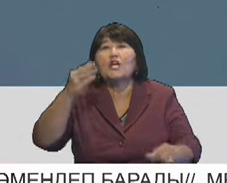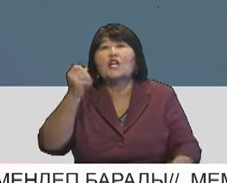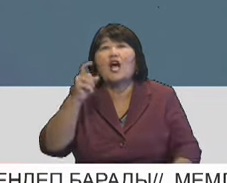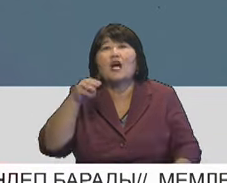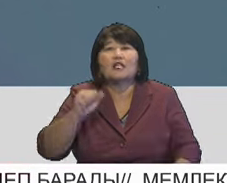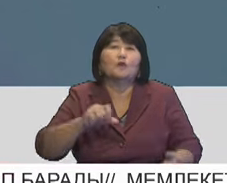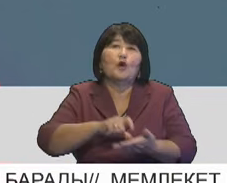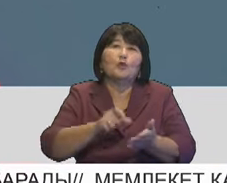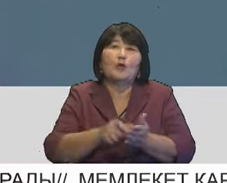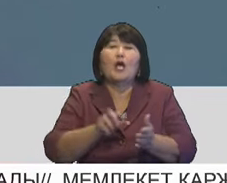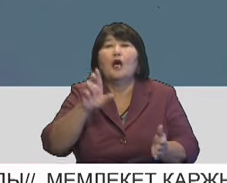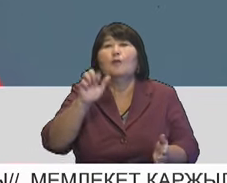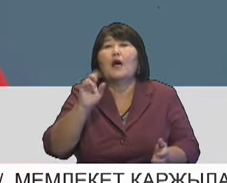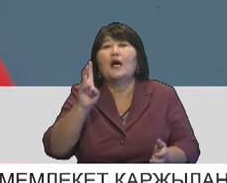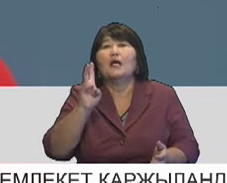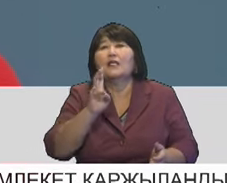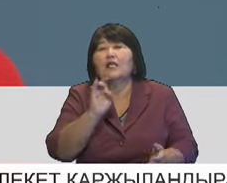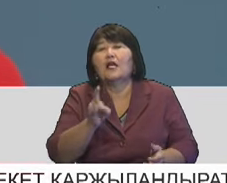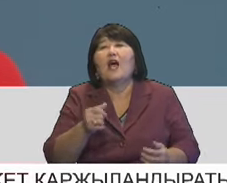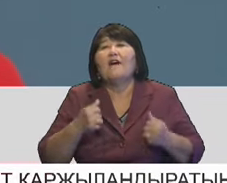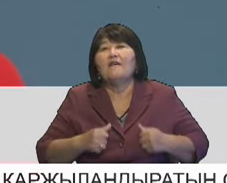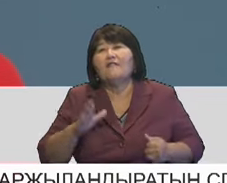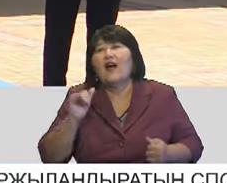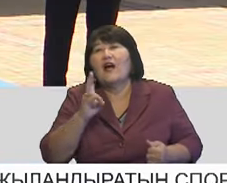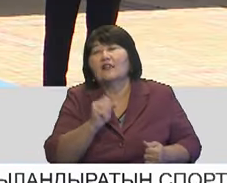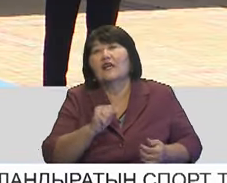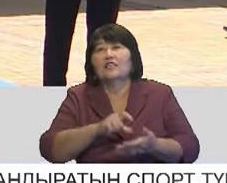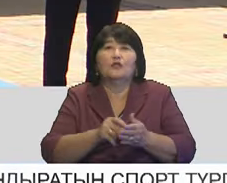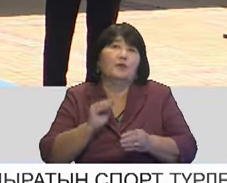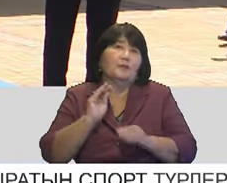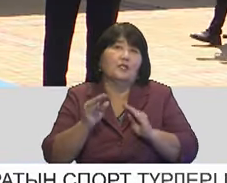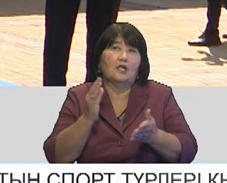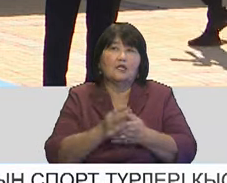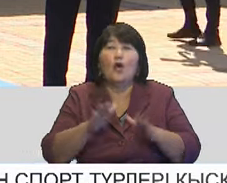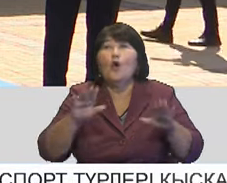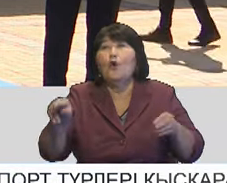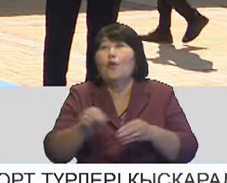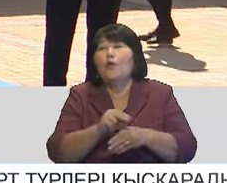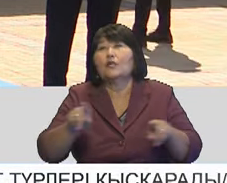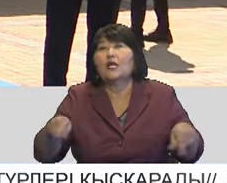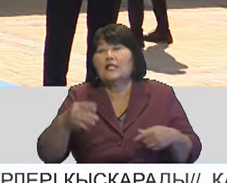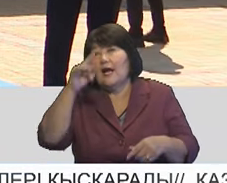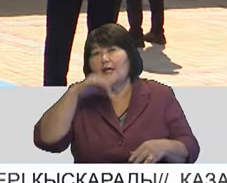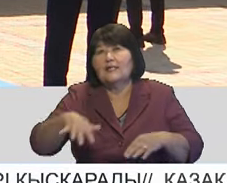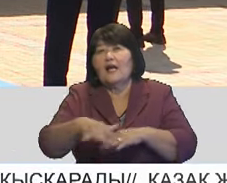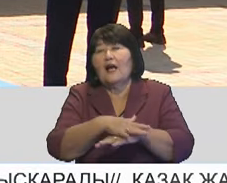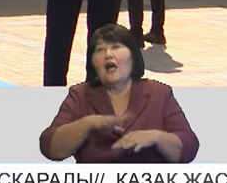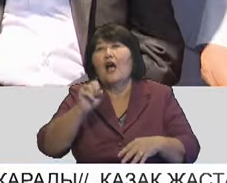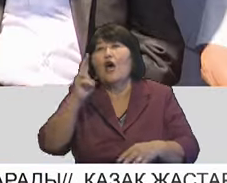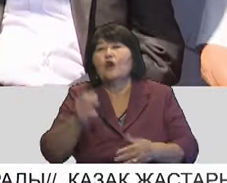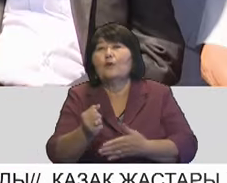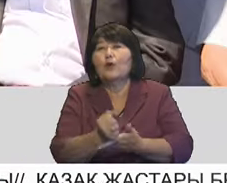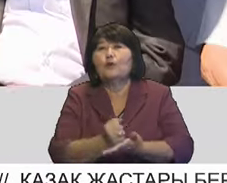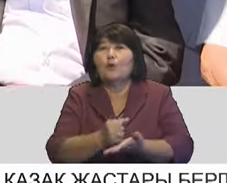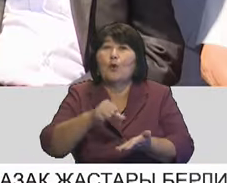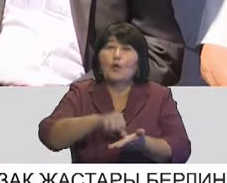бөлмелермен, бальнеотерапия, ванналармен жабдықталған. 16 орталығын жаңғыртуға Қазақстан халқына әлеуметтік қоры